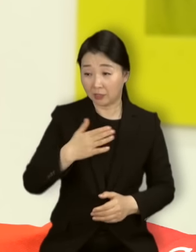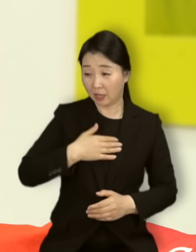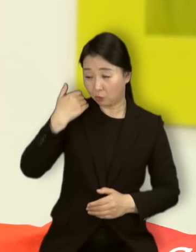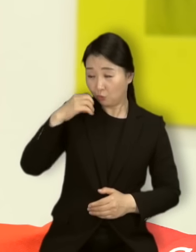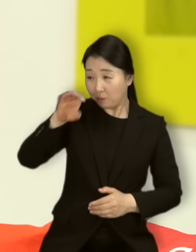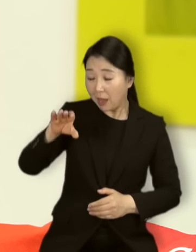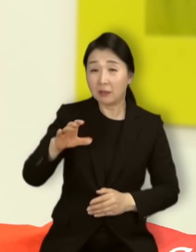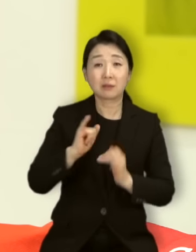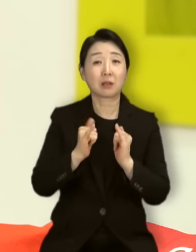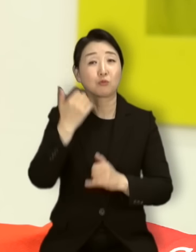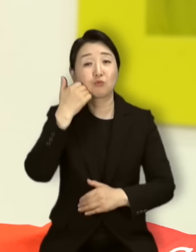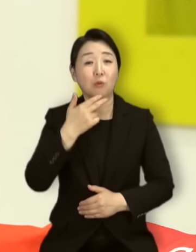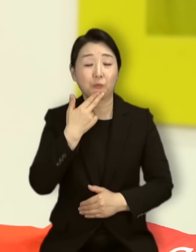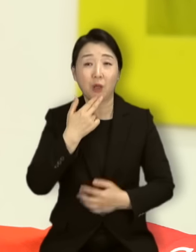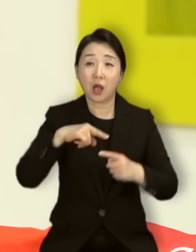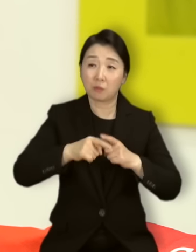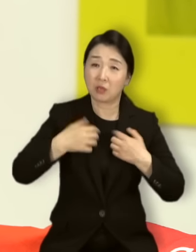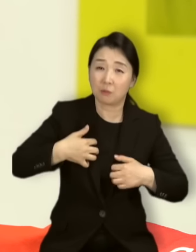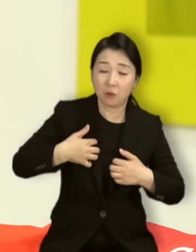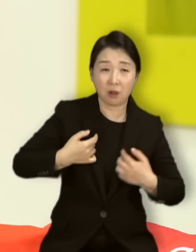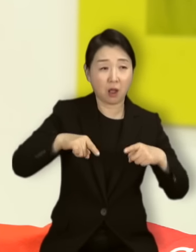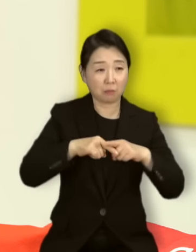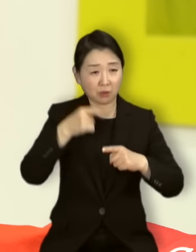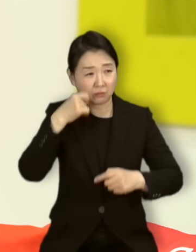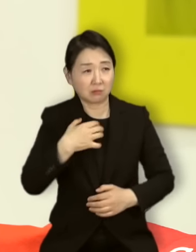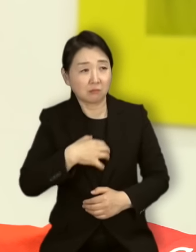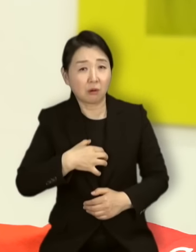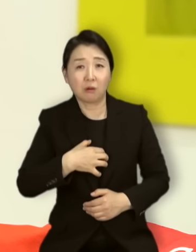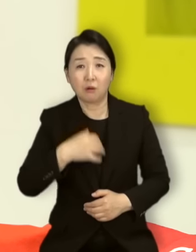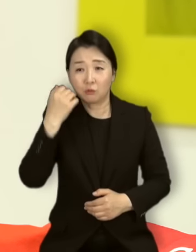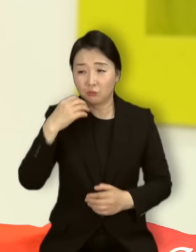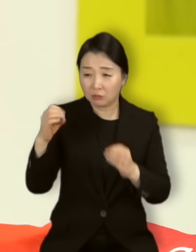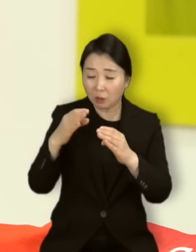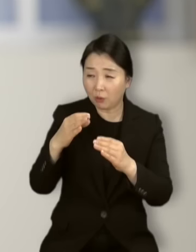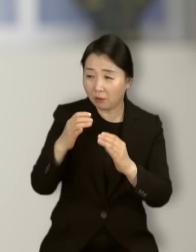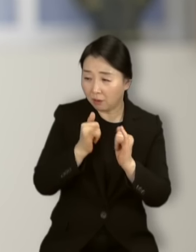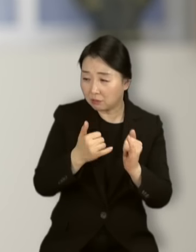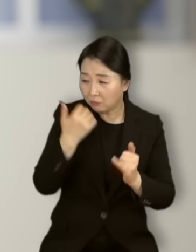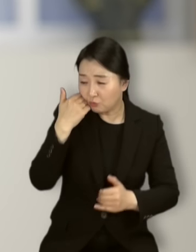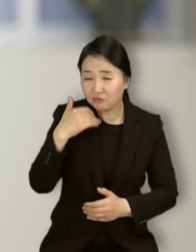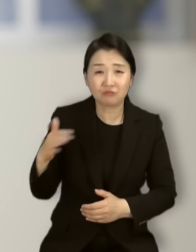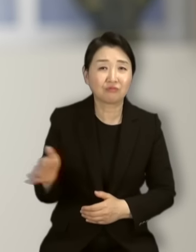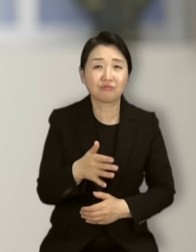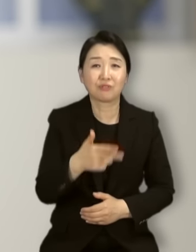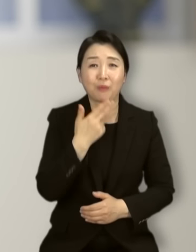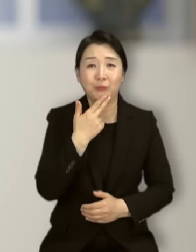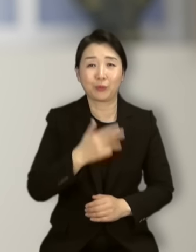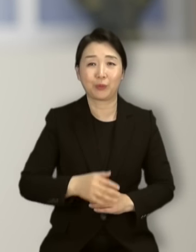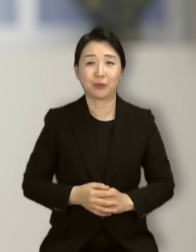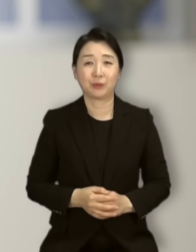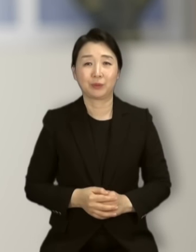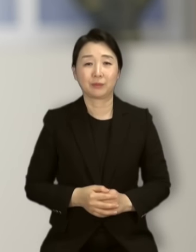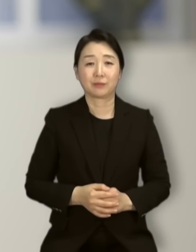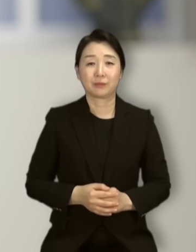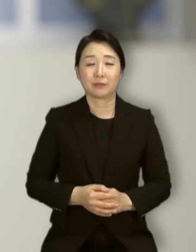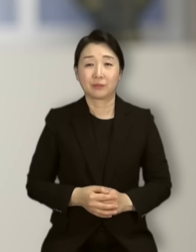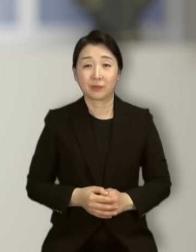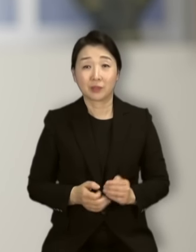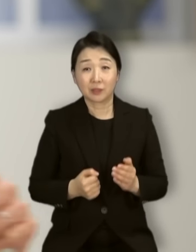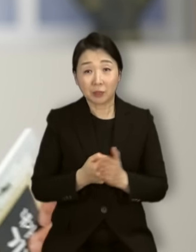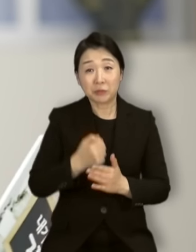그리고 점점 이제 좀 생각 자체가음 안 좋게 제가 좀 삐딱해는 그런 생각이 드는